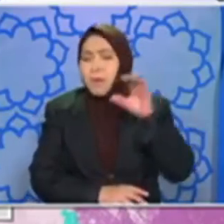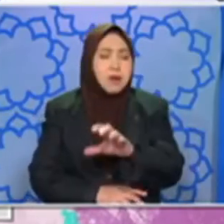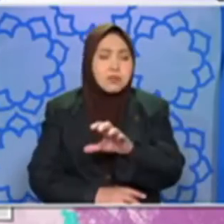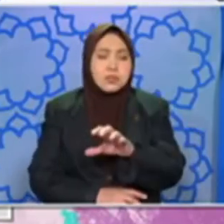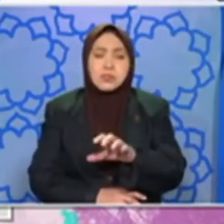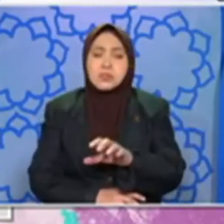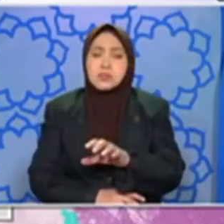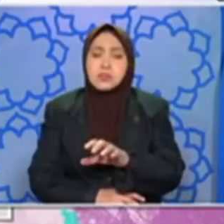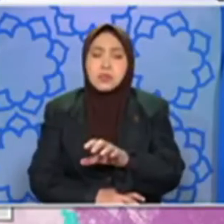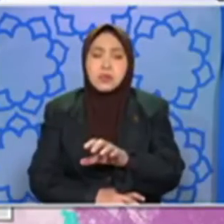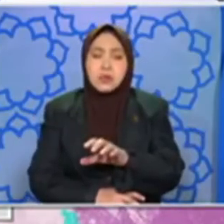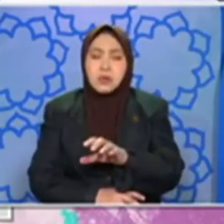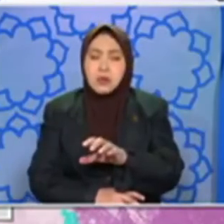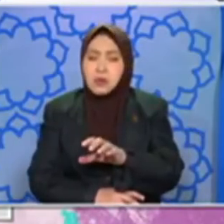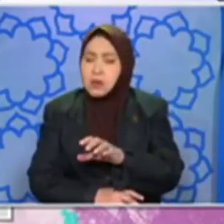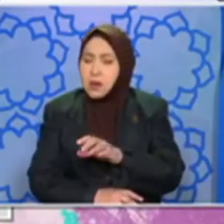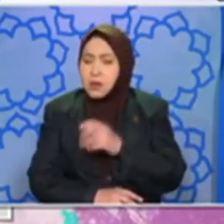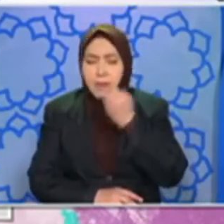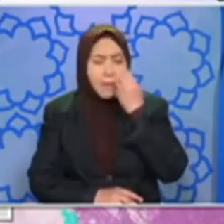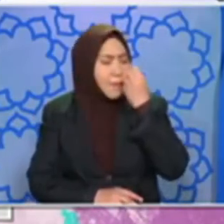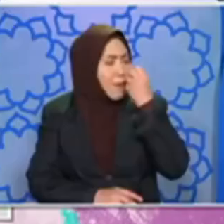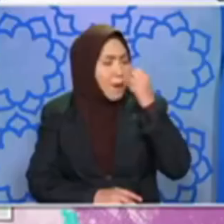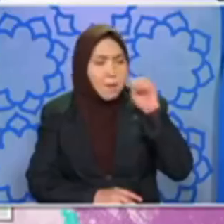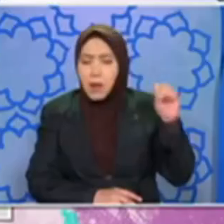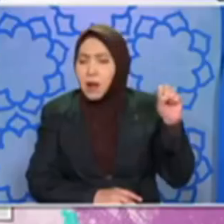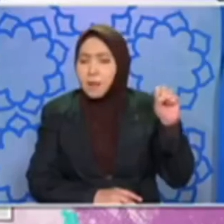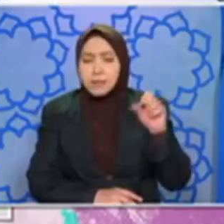تعرضن عنهم ابتغاء